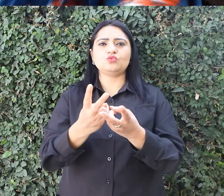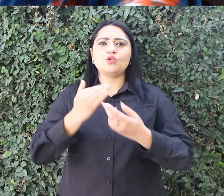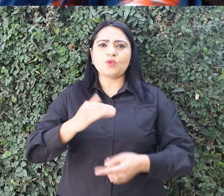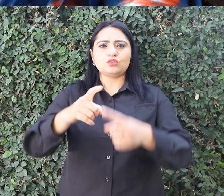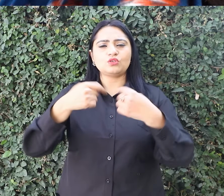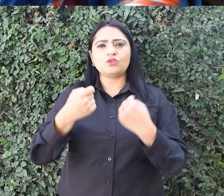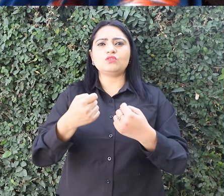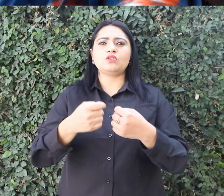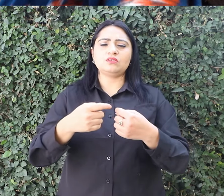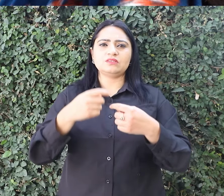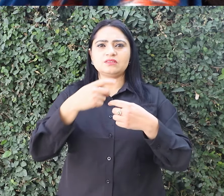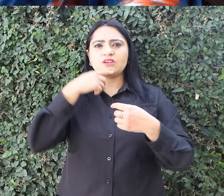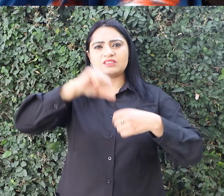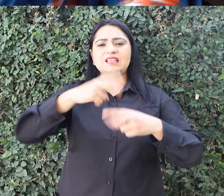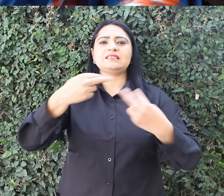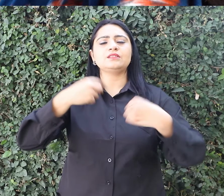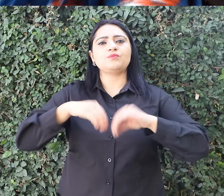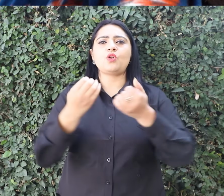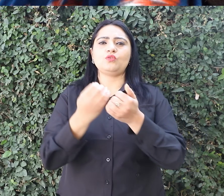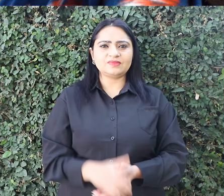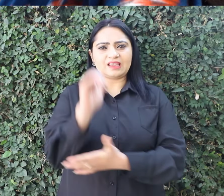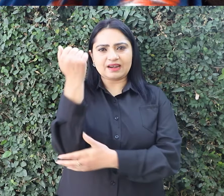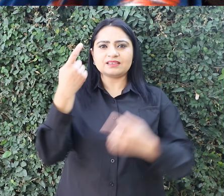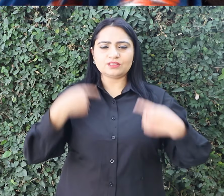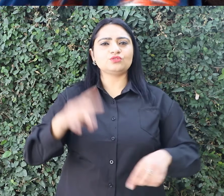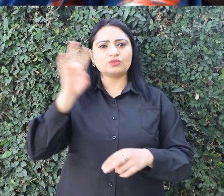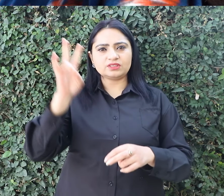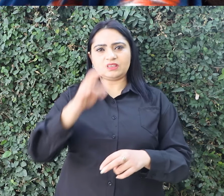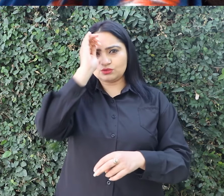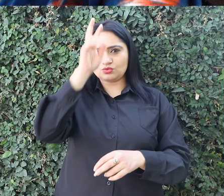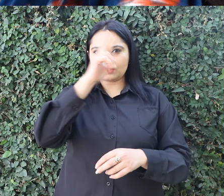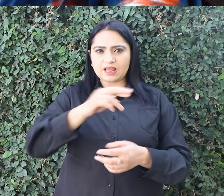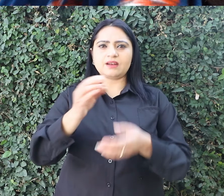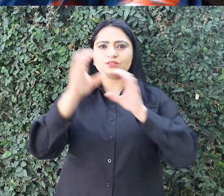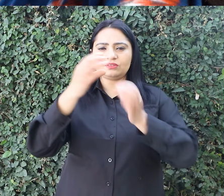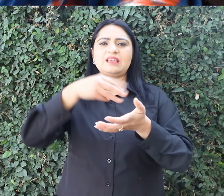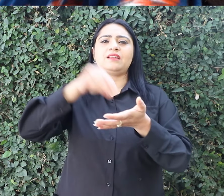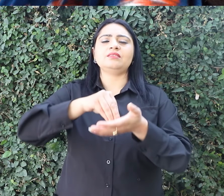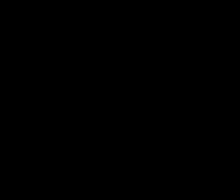परिवार नियोजनका अस्थायी साधन प्रयोग गरौं राष्ट्रिय स्वास्थ्य शिक्षा सूचना तथा संचार केन्द्र